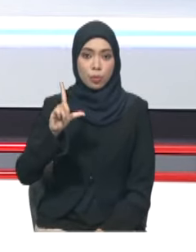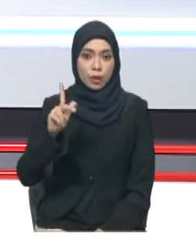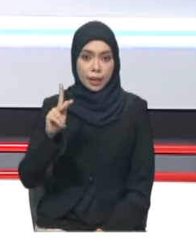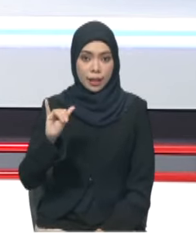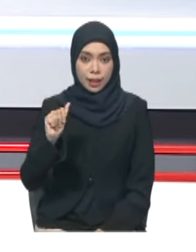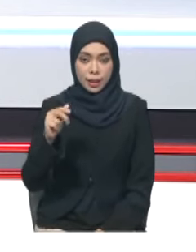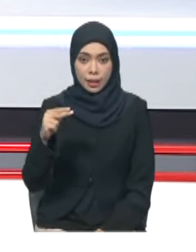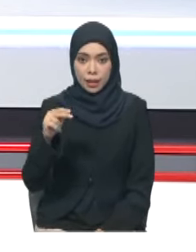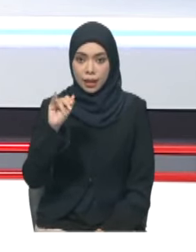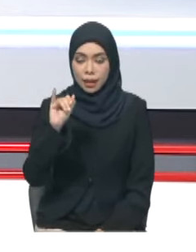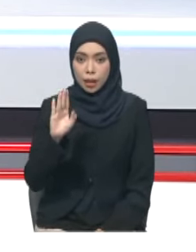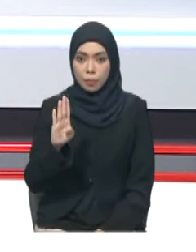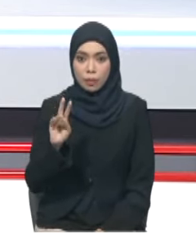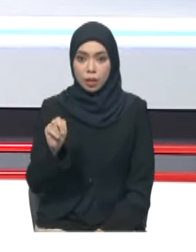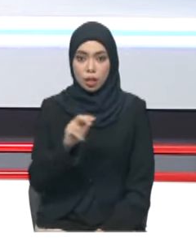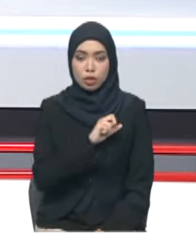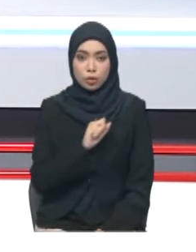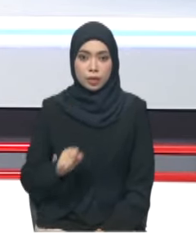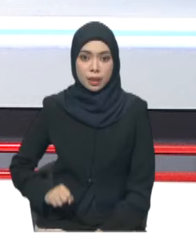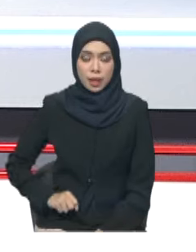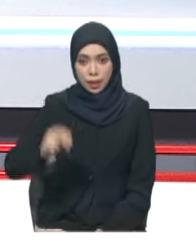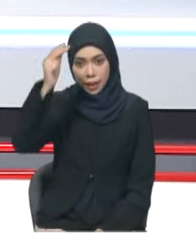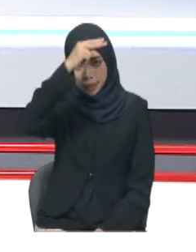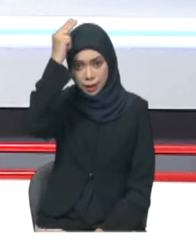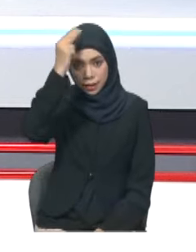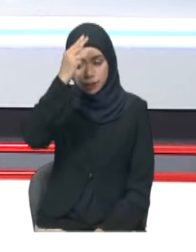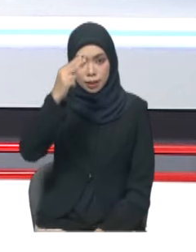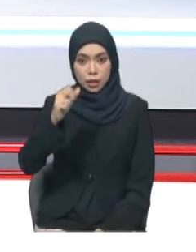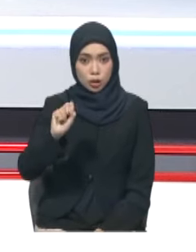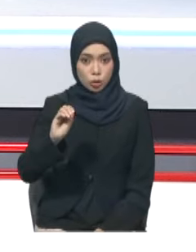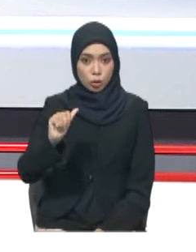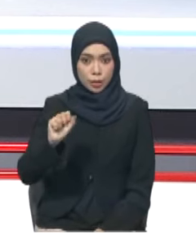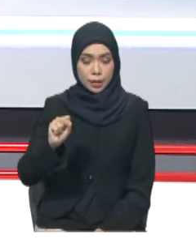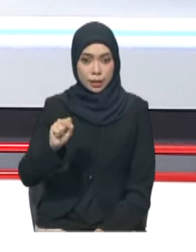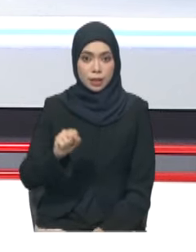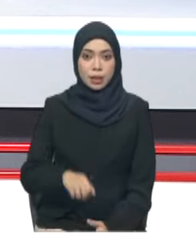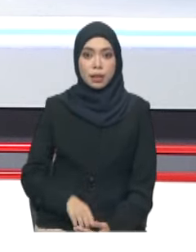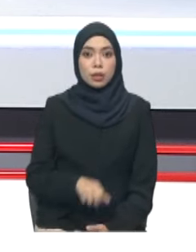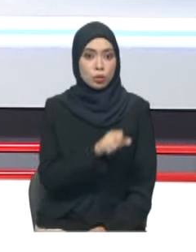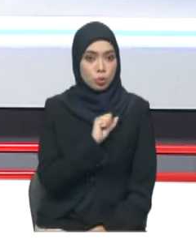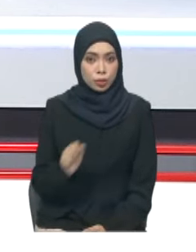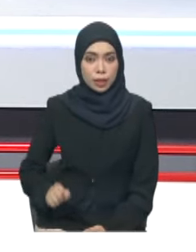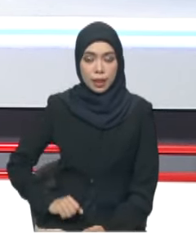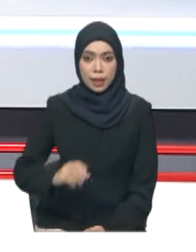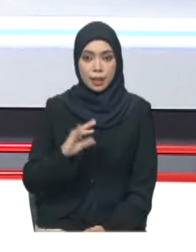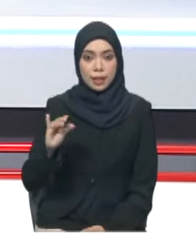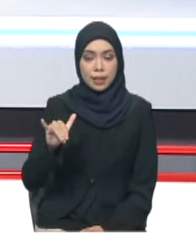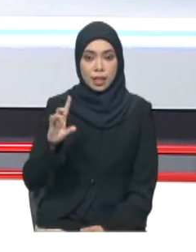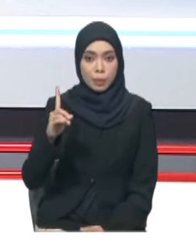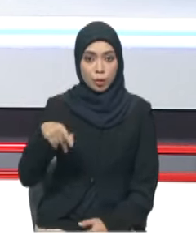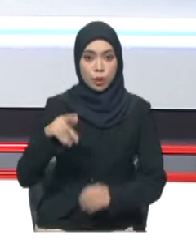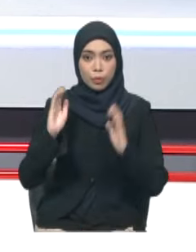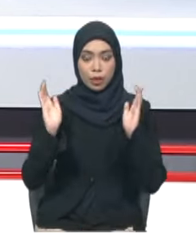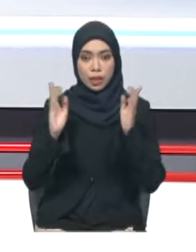Wat Daulah Ibni Almarhum Sultan Haji Omar Ali Saifuddin Sa'adul Khairiwaddin Sultan dan Yang di-Pertuan Negara